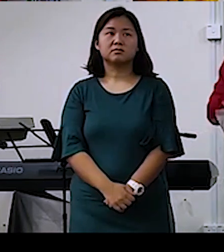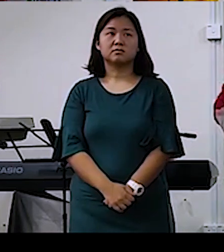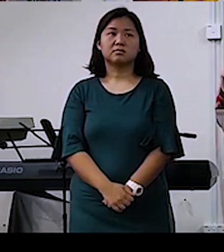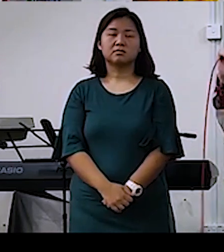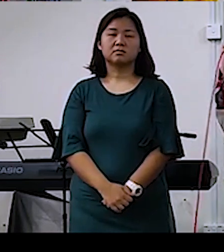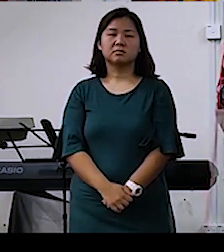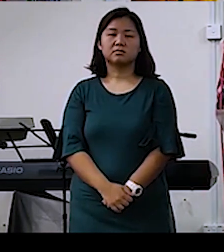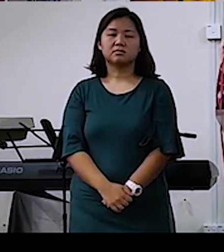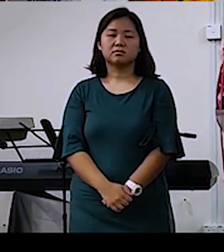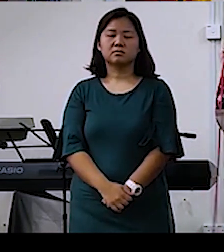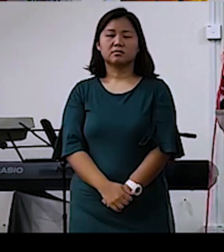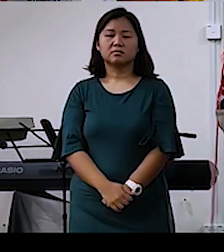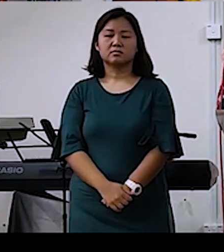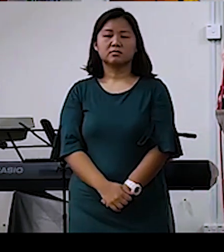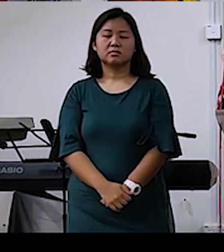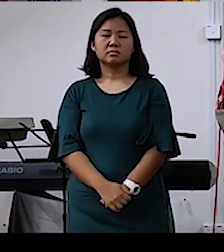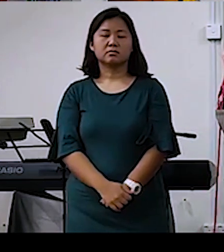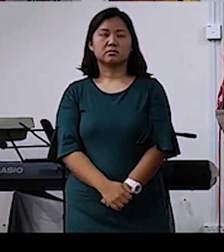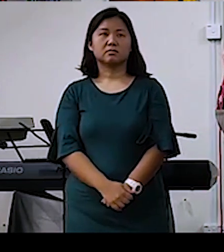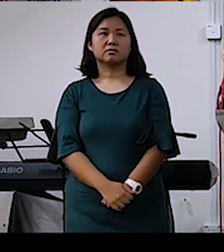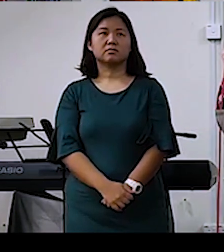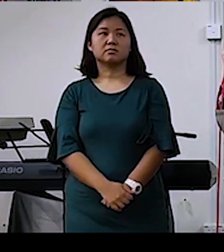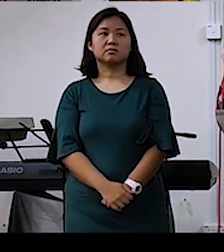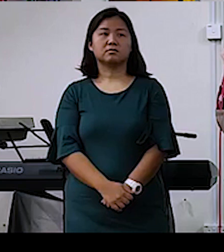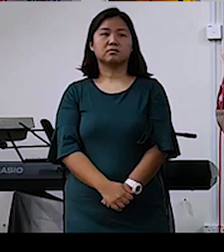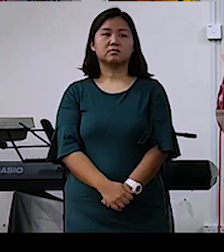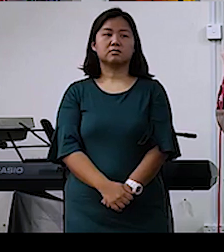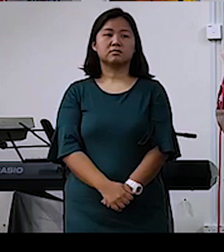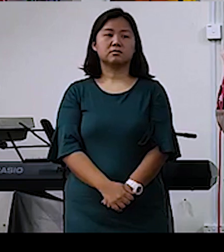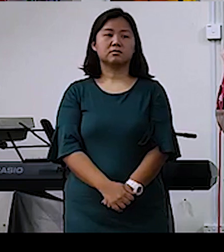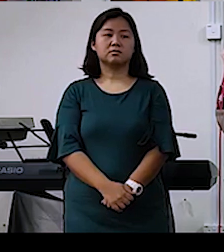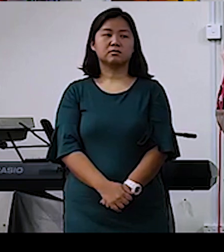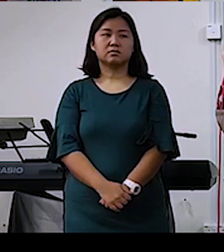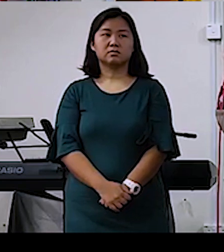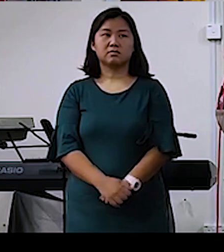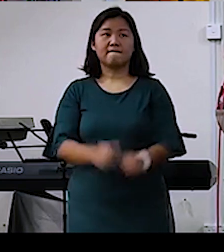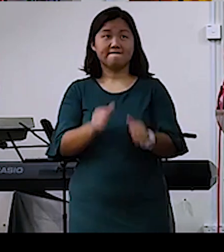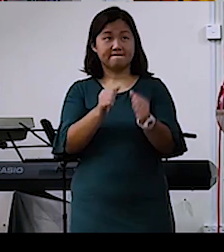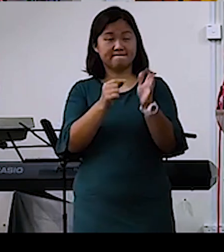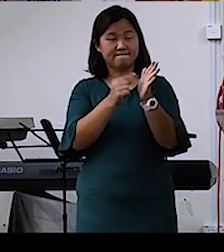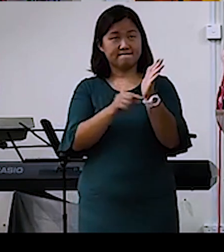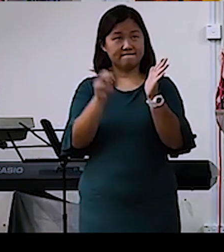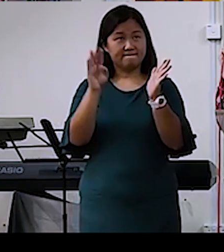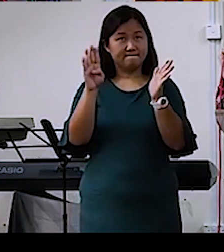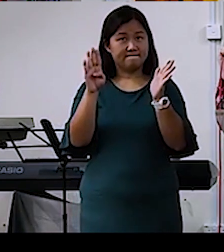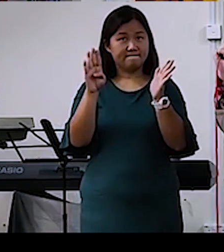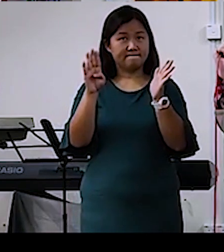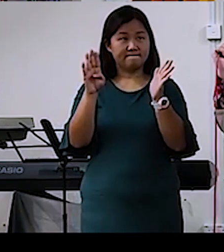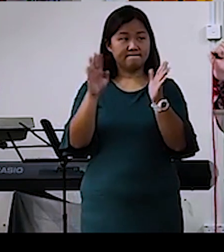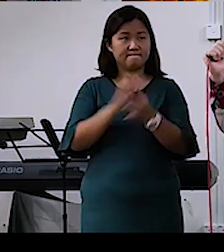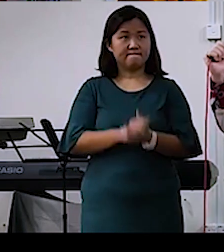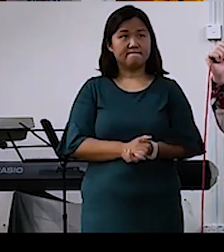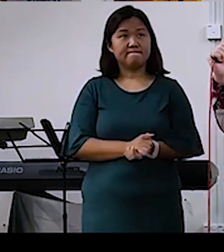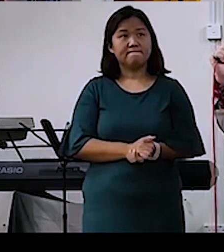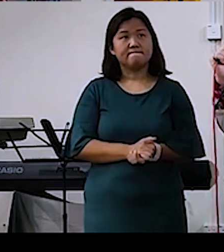弃绝了，不仅诡诈，不谬讲神的道理。 And verse B, let's move on.But it's the